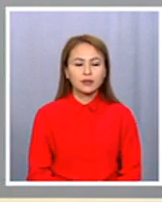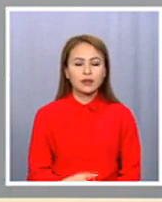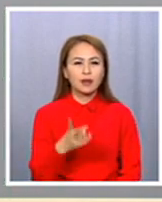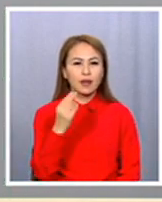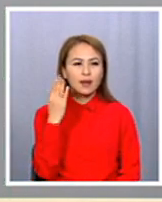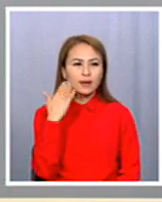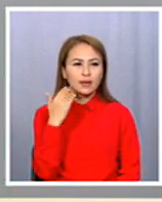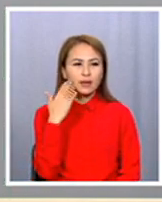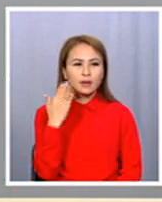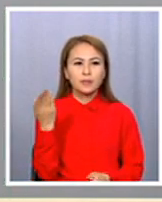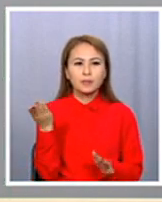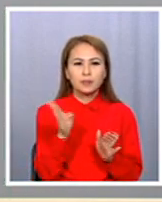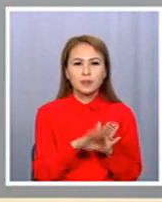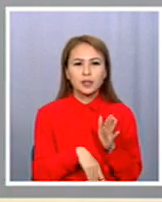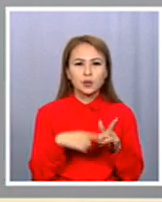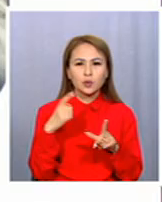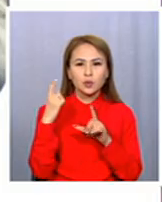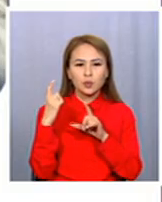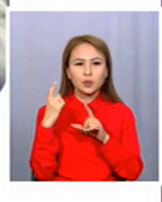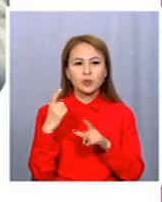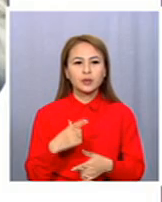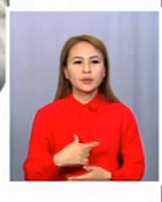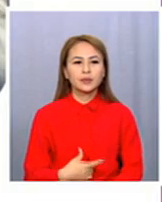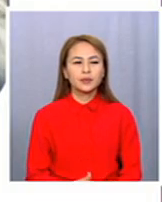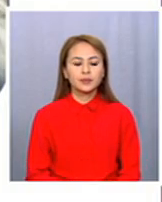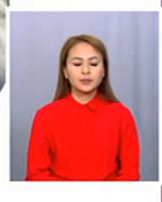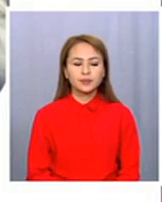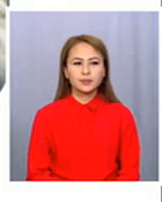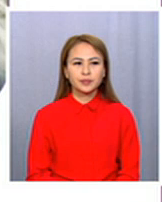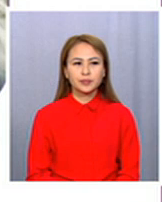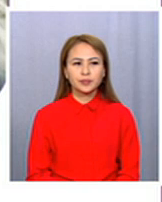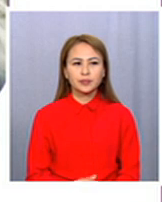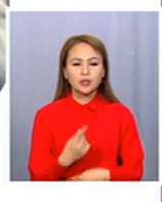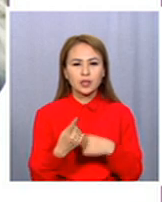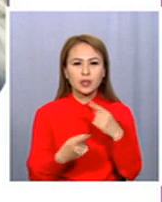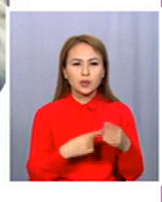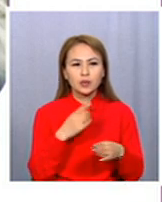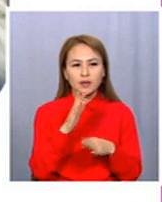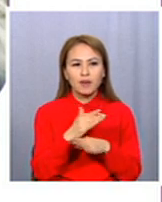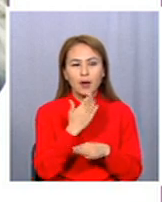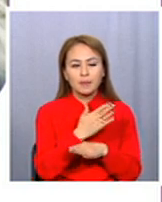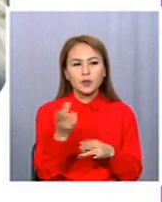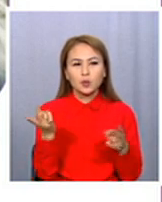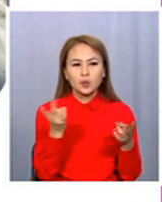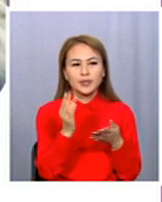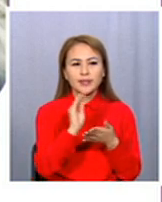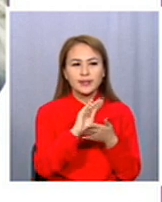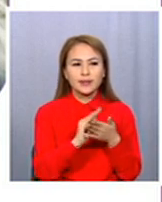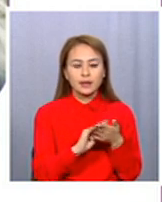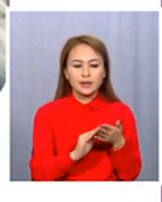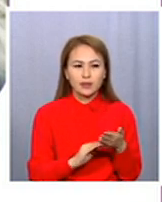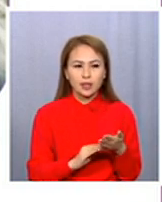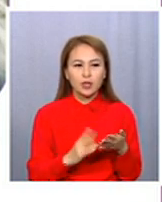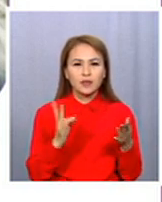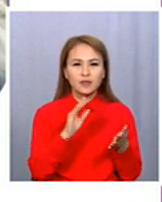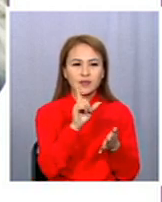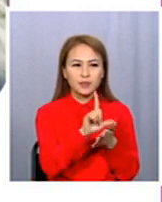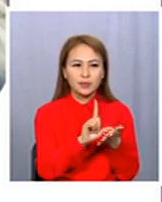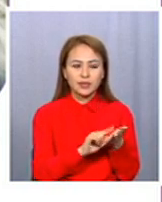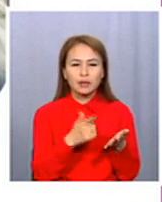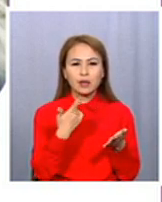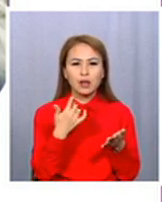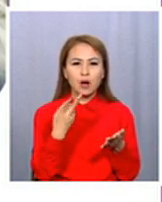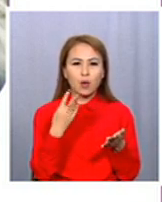Налегке – это значит без груза. Следующее задание. Вам нужно из данного стихотворения, ребята, выписать глаголы